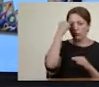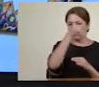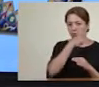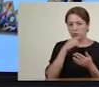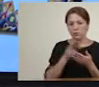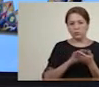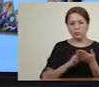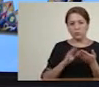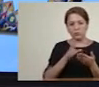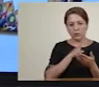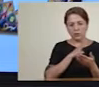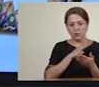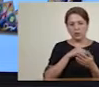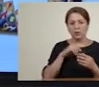kiritilgan